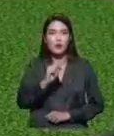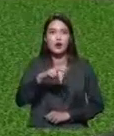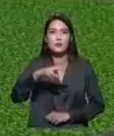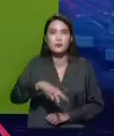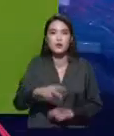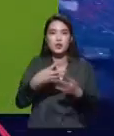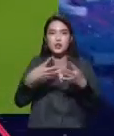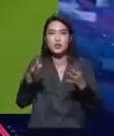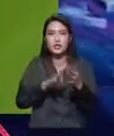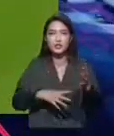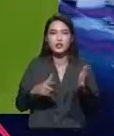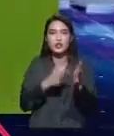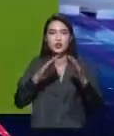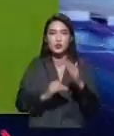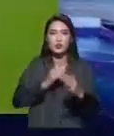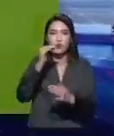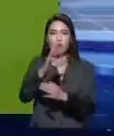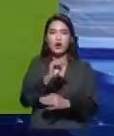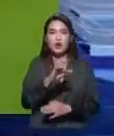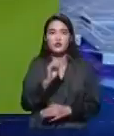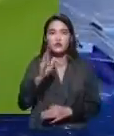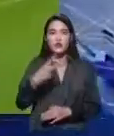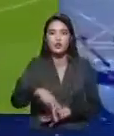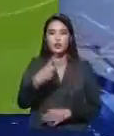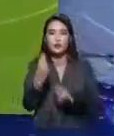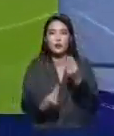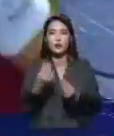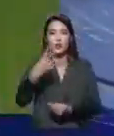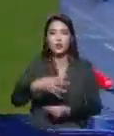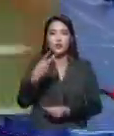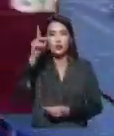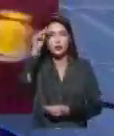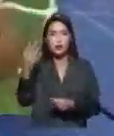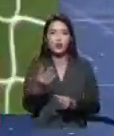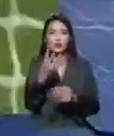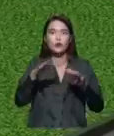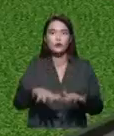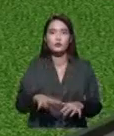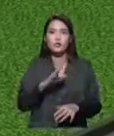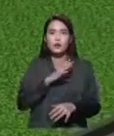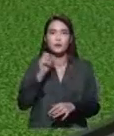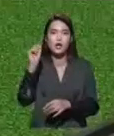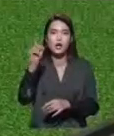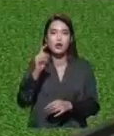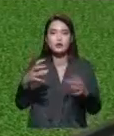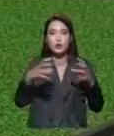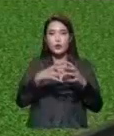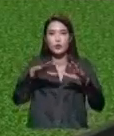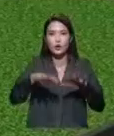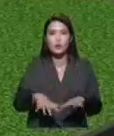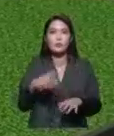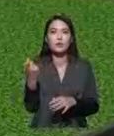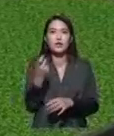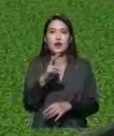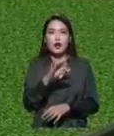кестесінде 7-ші орынға көтерілді. Астон Вилла 22 ойында 43 ұпаймен 4-ші қатарда. Алтын доптың егері